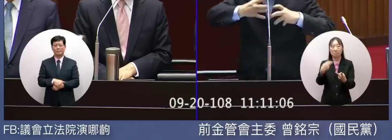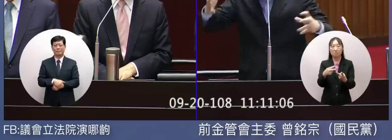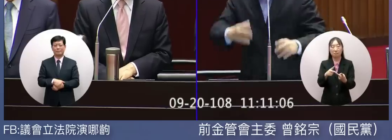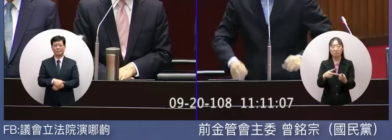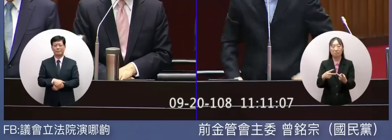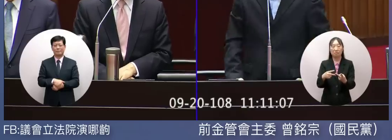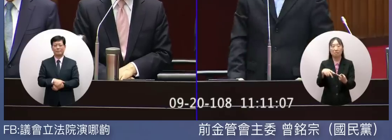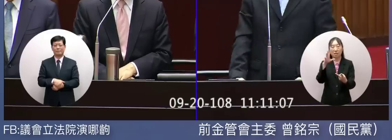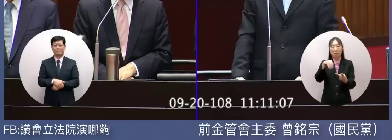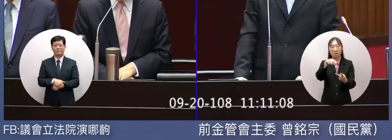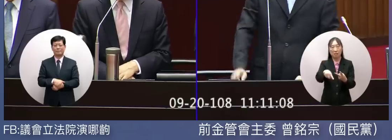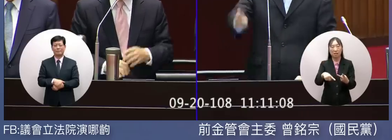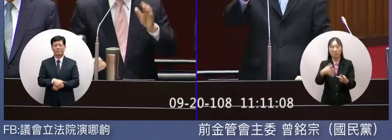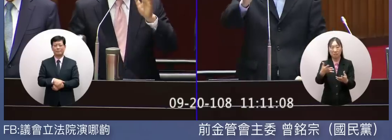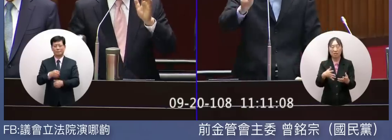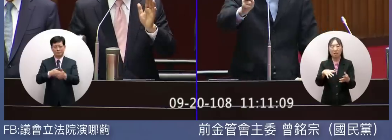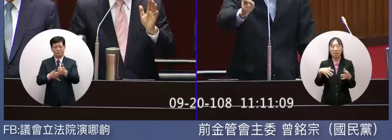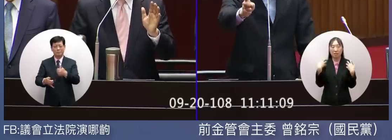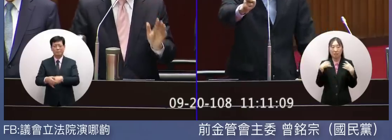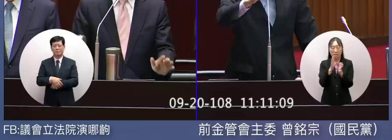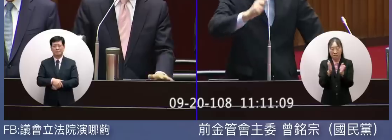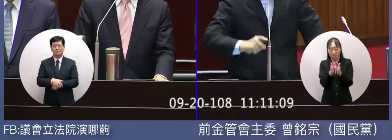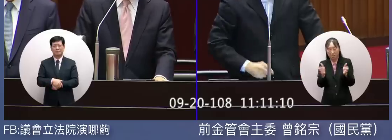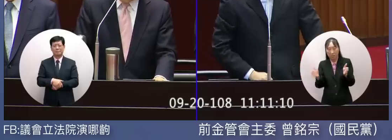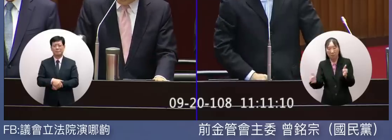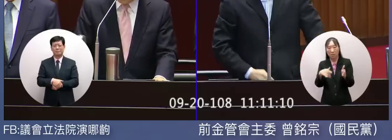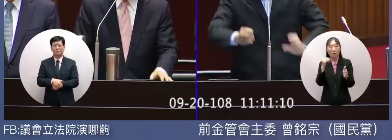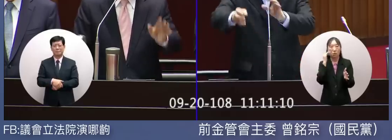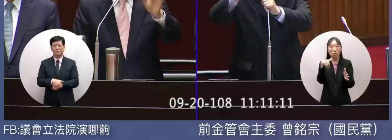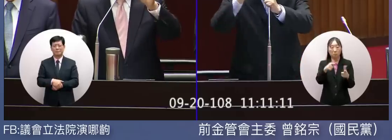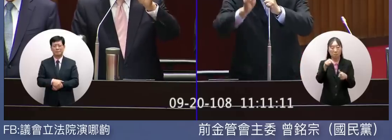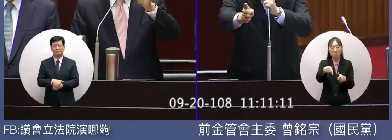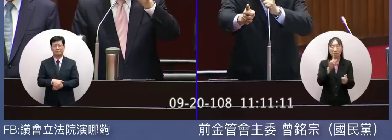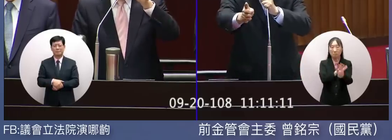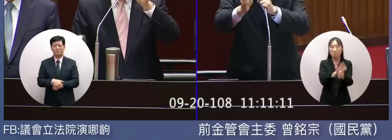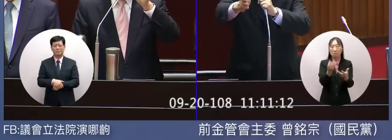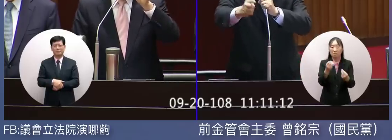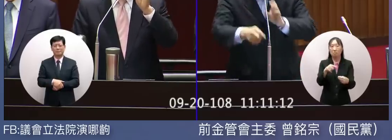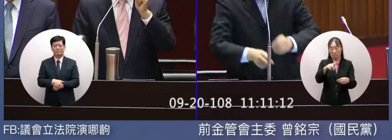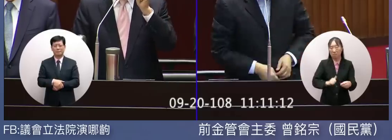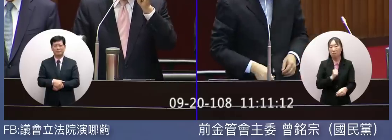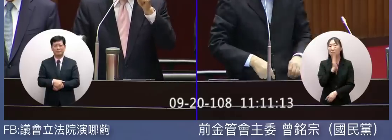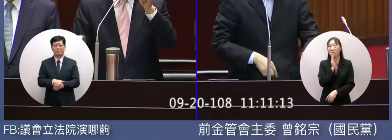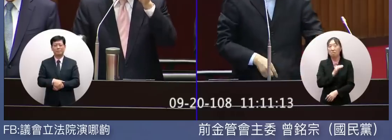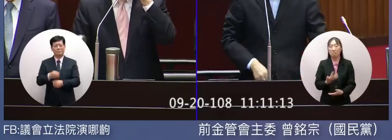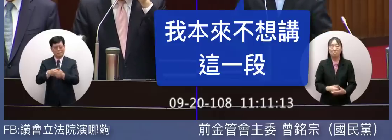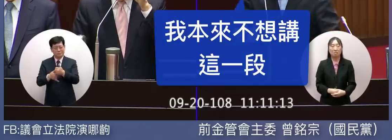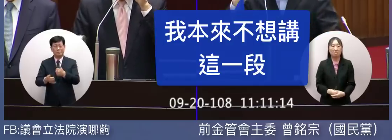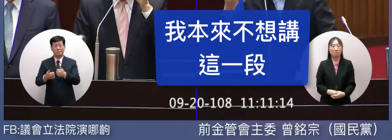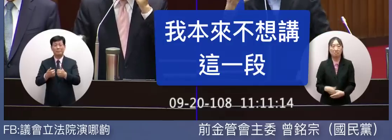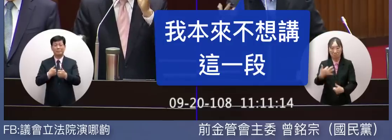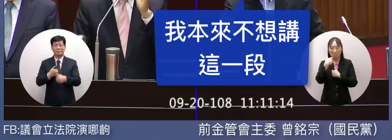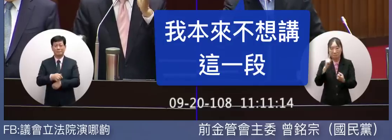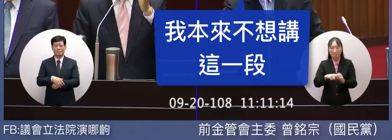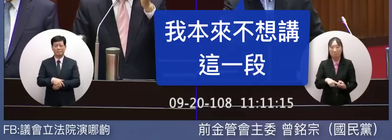把他的折旧拉长。 委员， 早就这边坏铁了。謝謝院长，你讲，你问对人了。 委员， 我